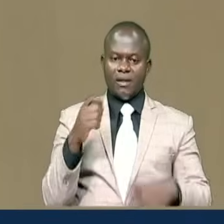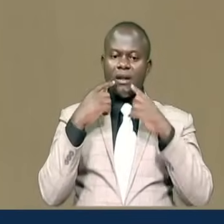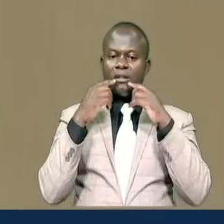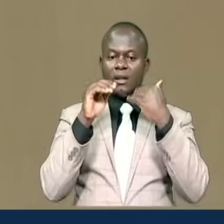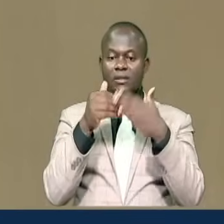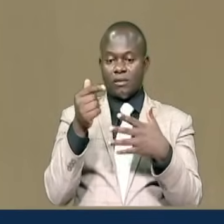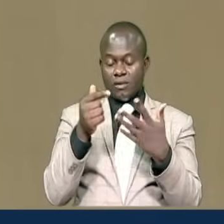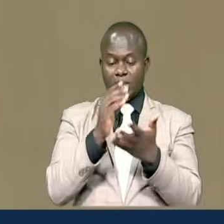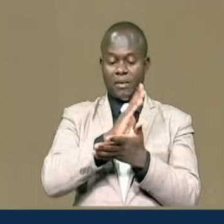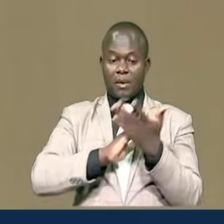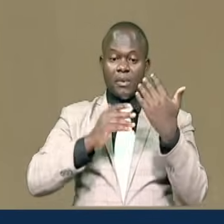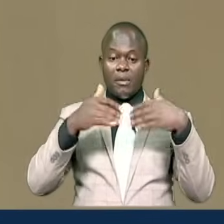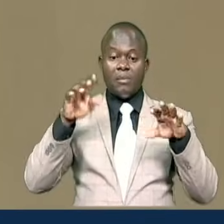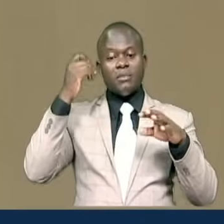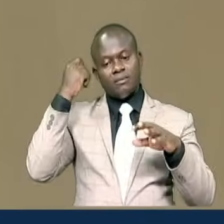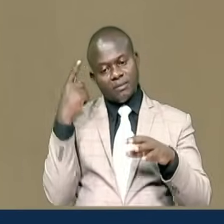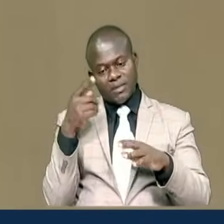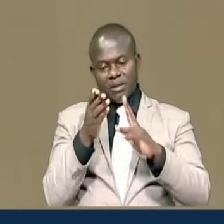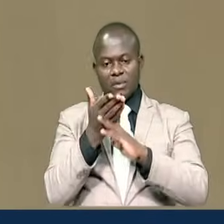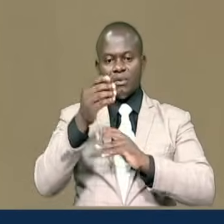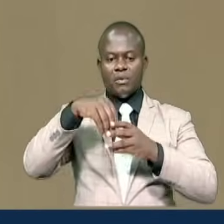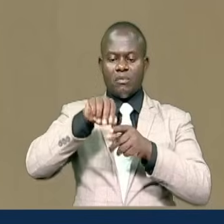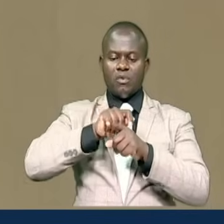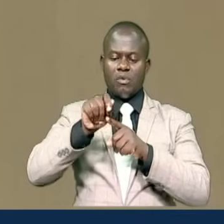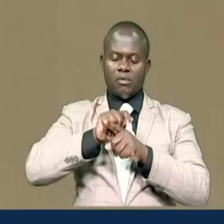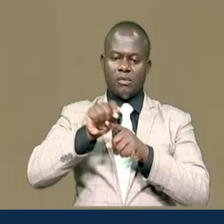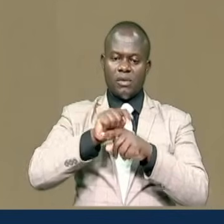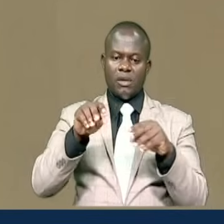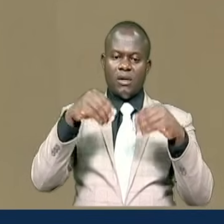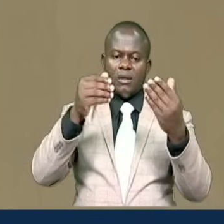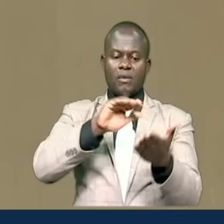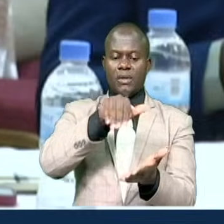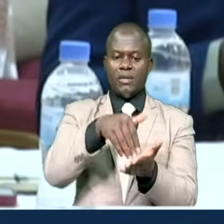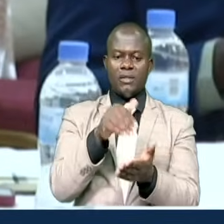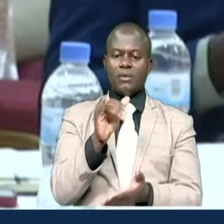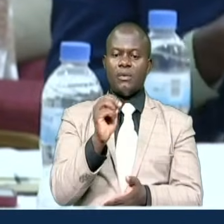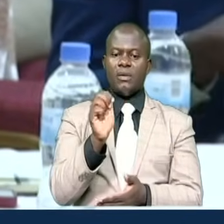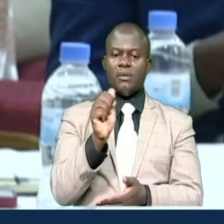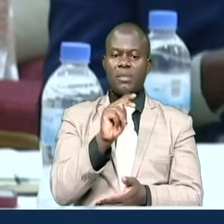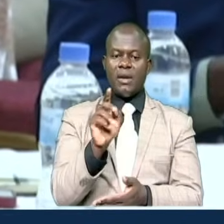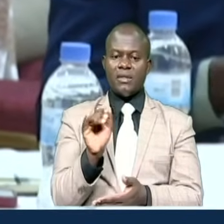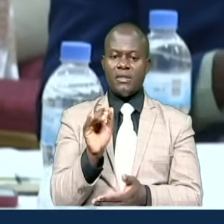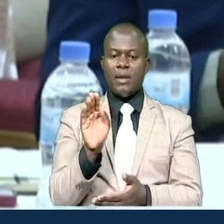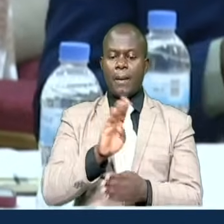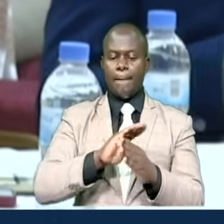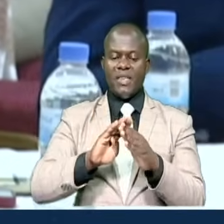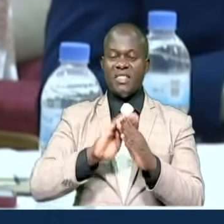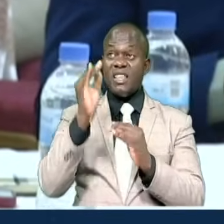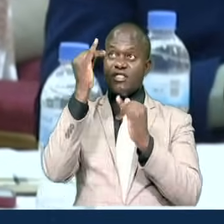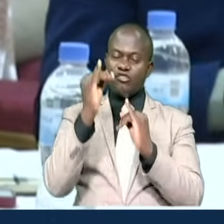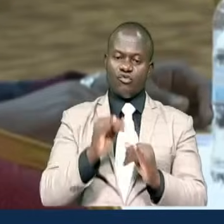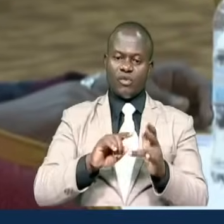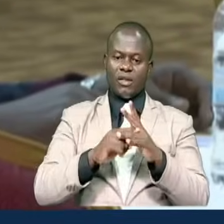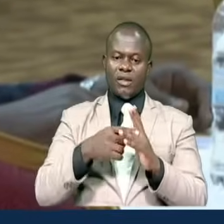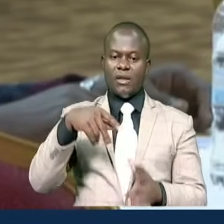ko ibi bamwe bamaze kubyumva binyuze mu mahugurwa atangwa n'ikigo Imanzi Business Institute cyatangijwe